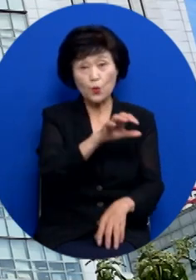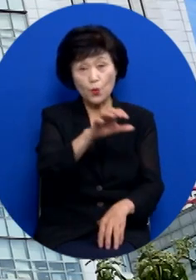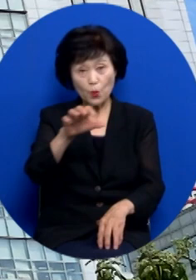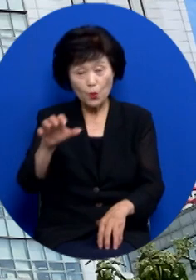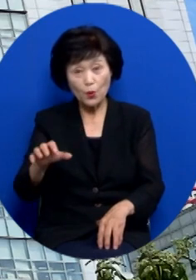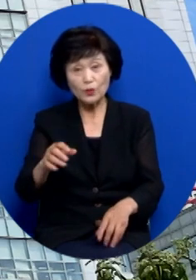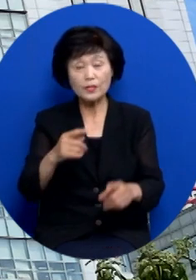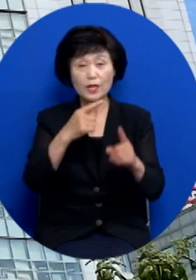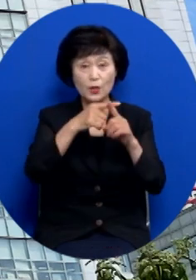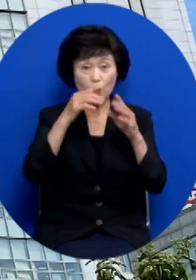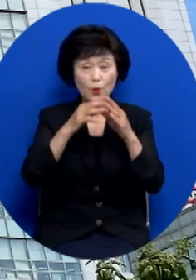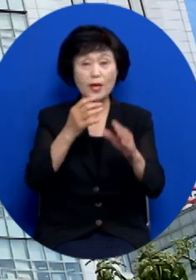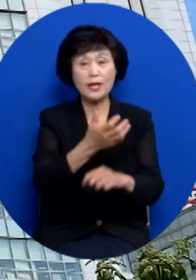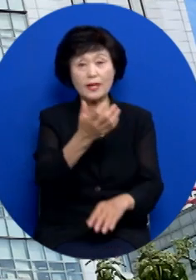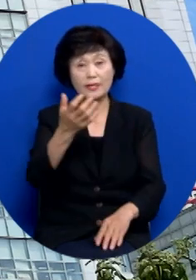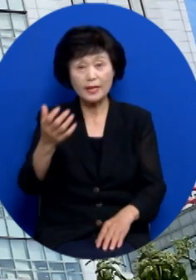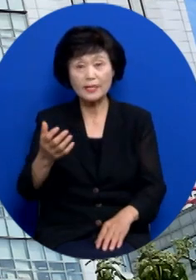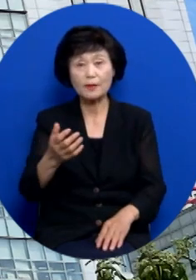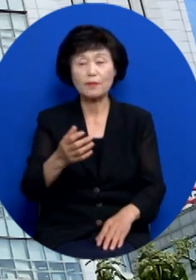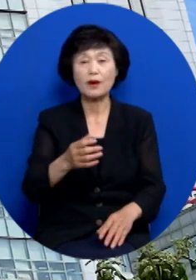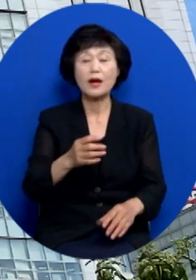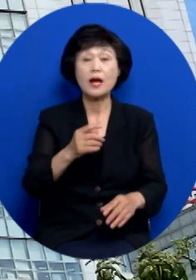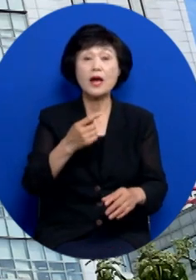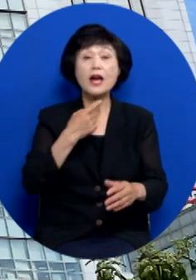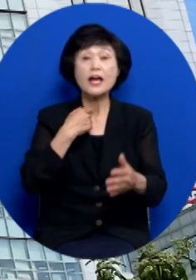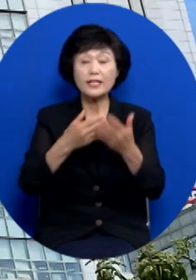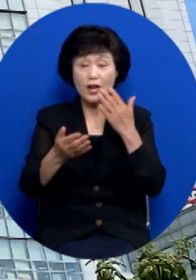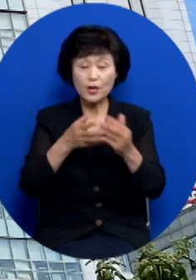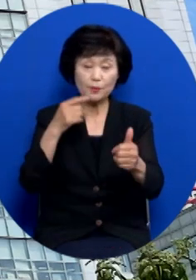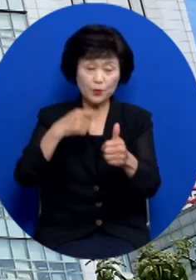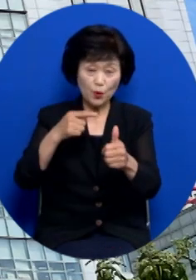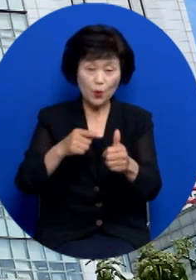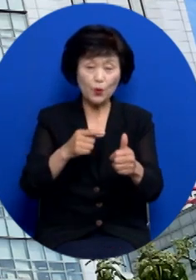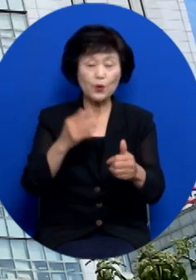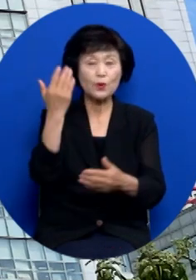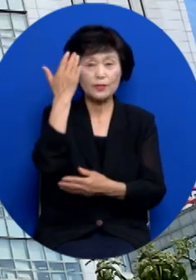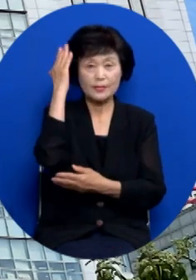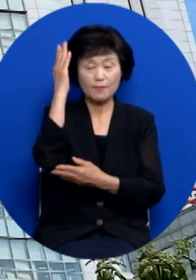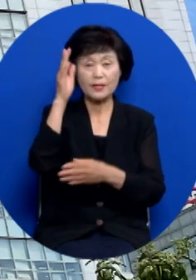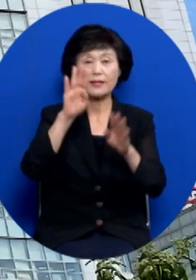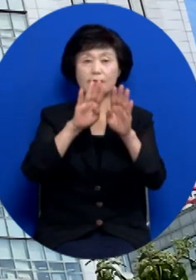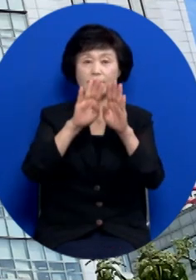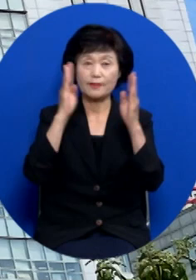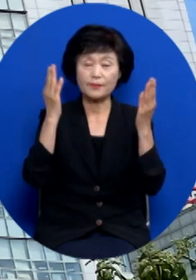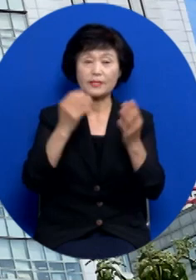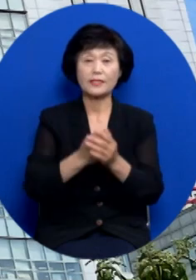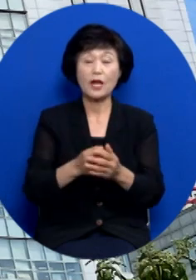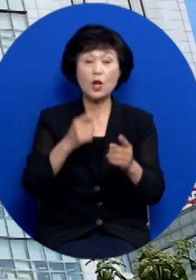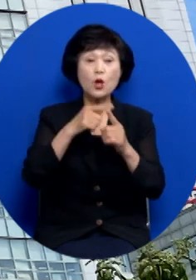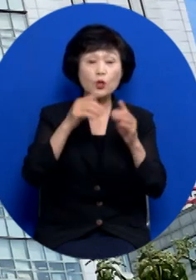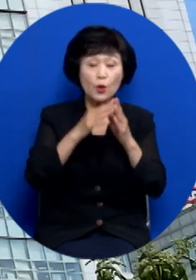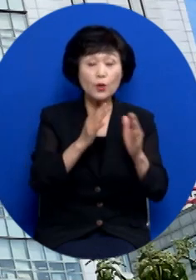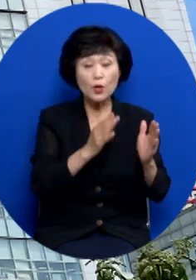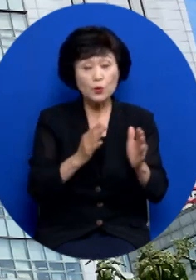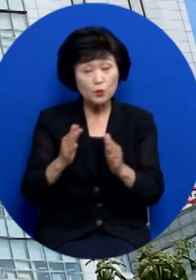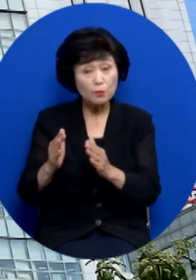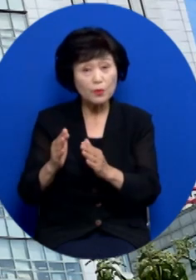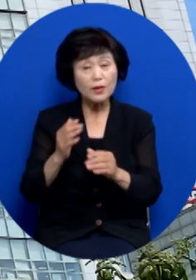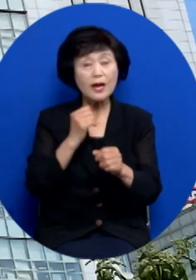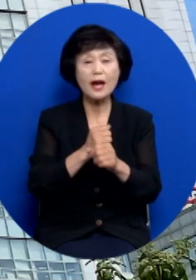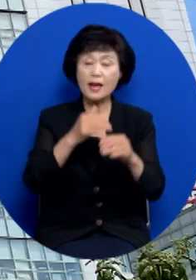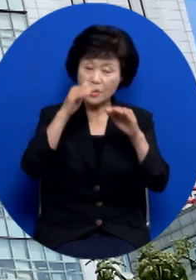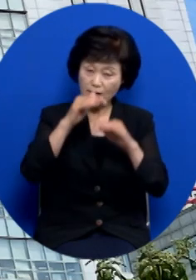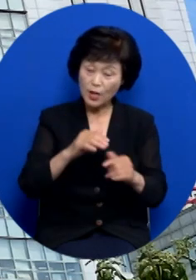재무행정과 정관 1일 실무교육세비 날에 개최합니다 세미나에서는 종교인 과세와 관련해 교회가 준비해야 할 사항을